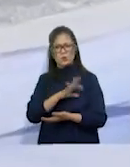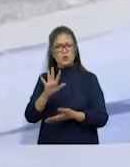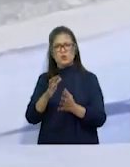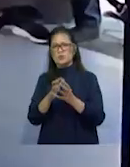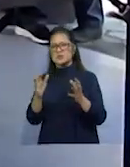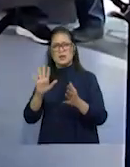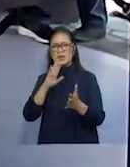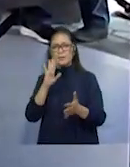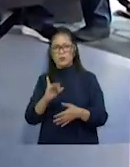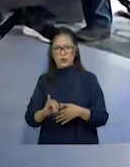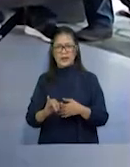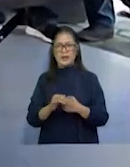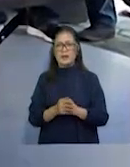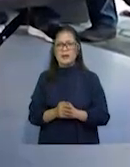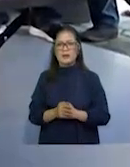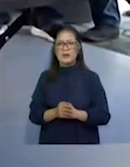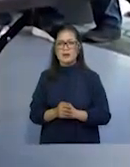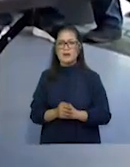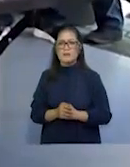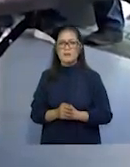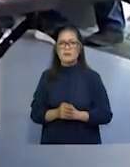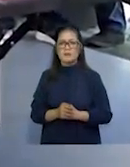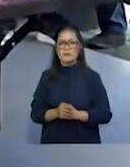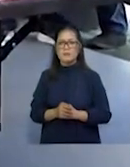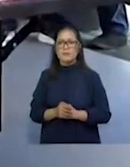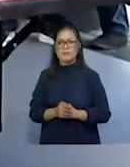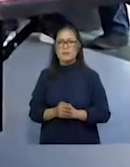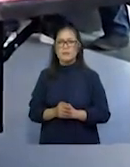singkat. Dari Gunung Kidul, Yogyakarta, Kismaya Wibowo, iNews melaporkan.